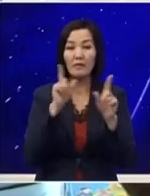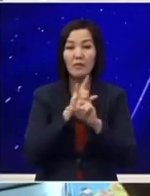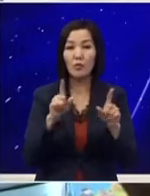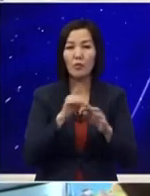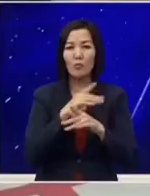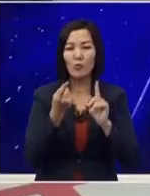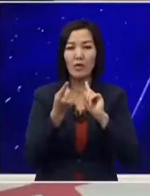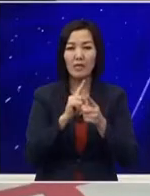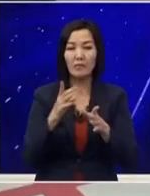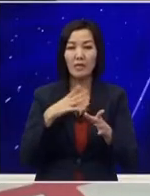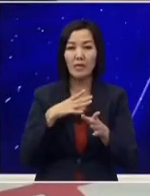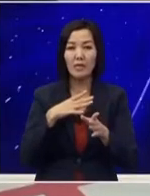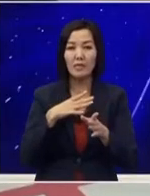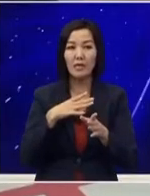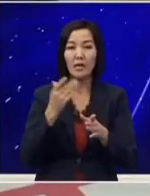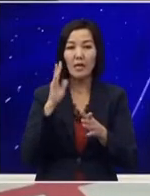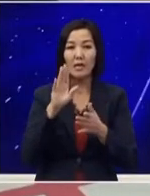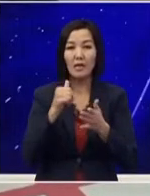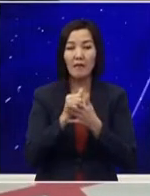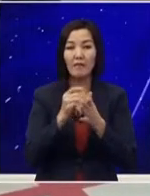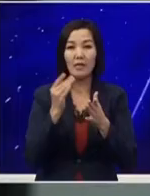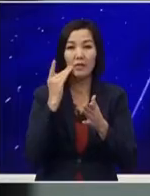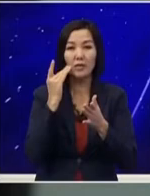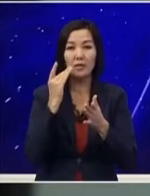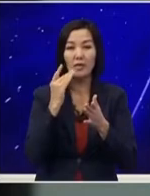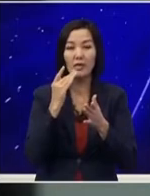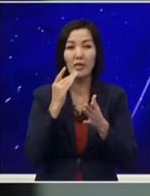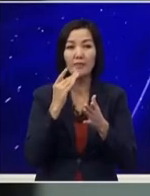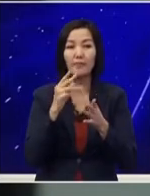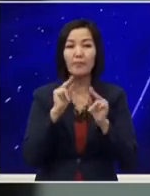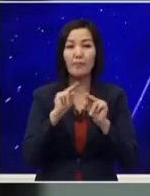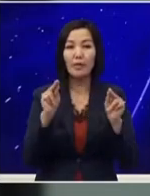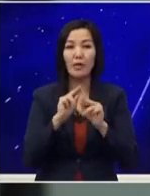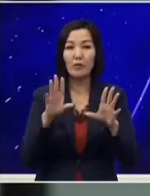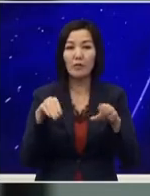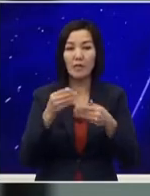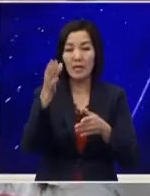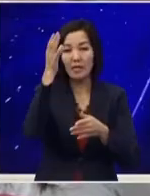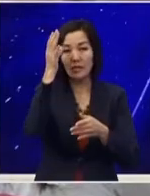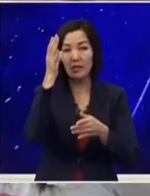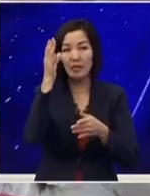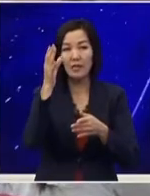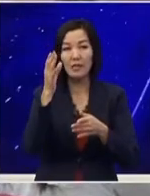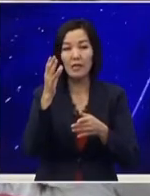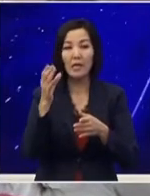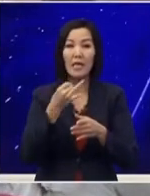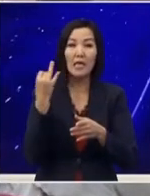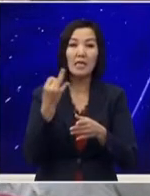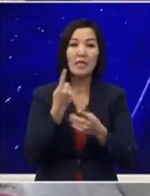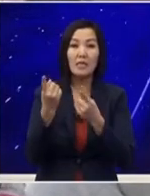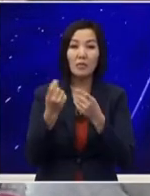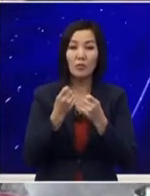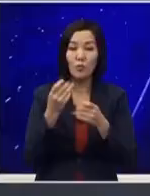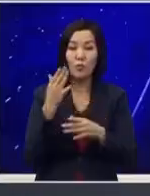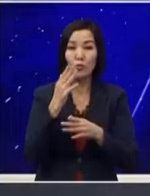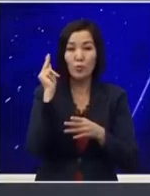изменилось многое. Неизменным осталось главное, говорят учителя. Это задача педагогов – дать ребятам знания и привить им интерес к учебе. Надежда